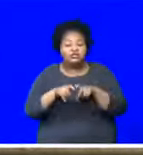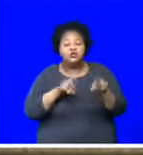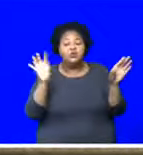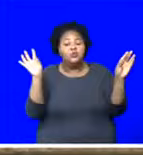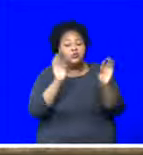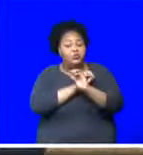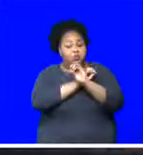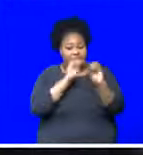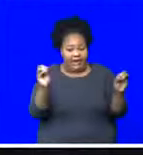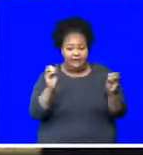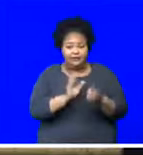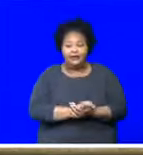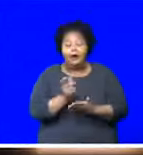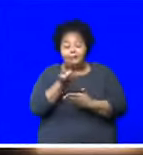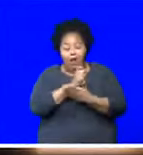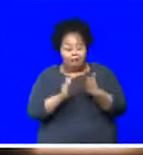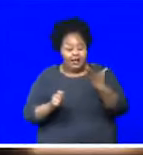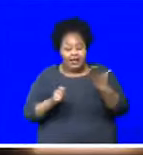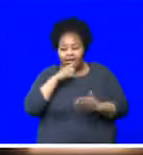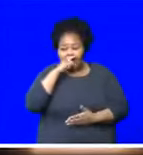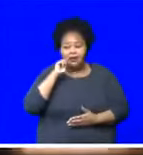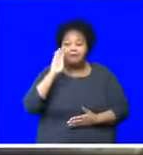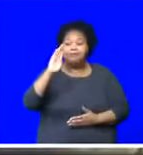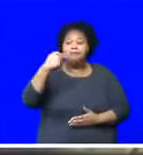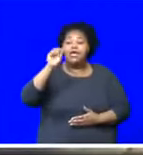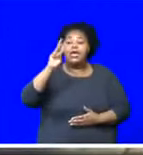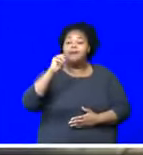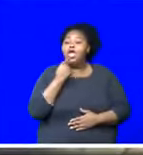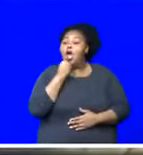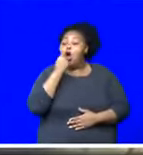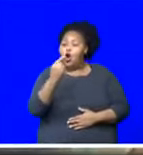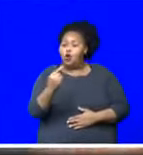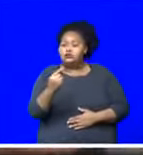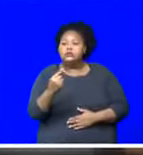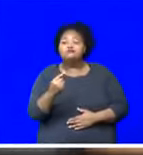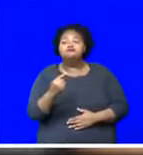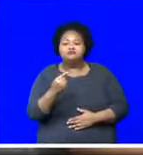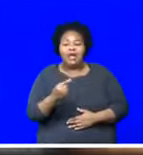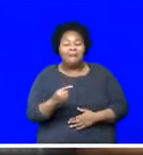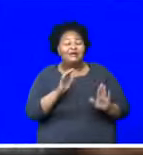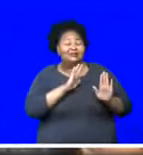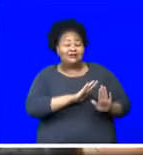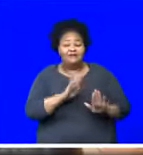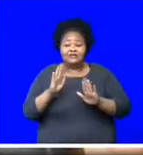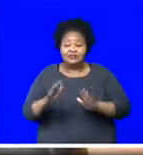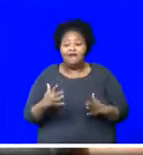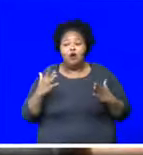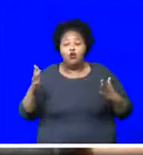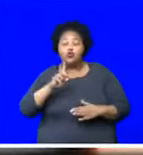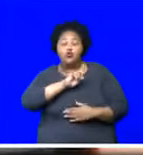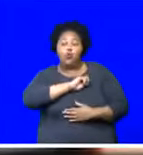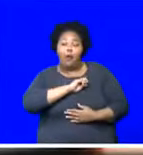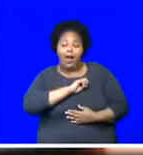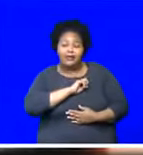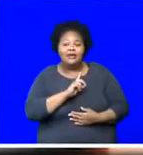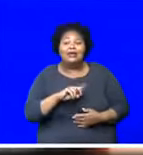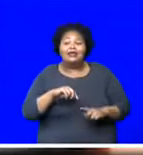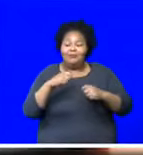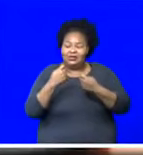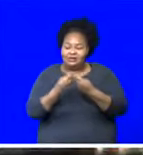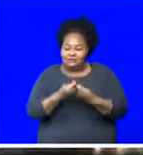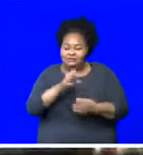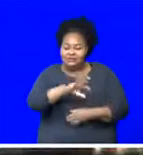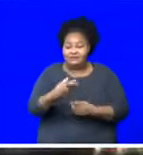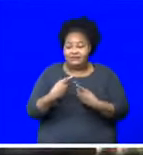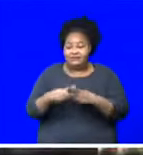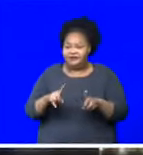walenhlangano. Dumisa Bembe lokumabhalane walenhlangano uthi loku kubalimatile kakhulu njengoba nemacemba lenhlangano akakhona ukutilolonga